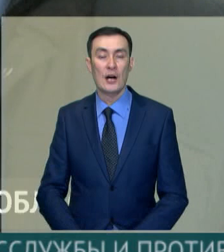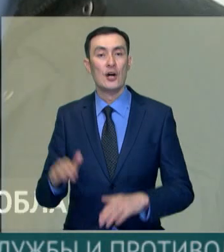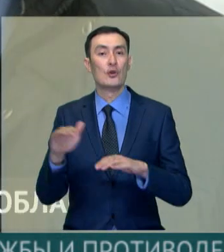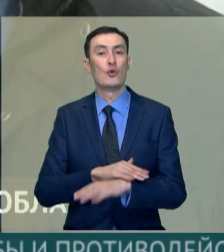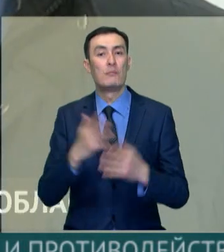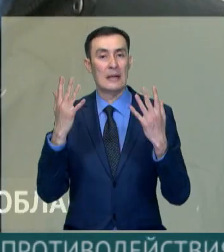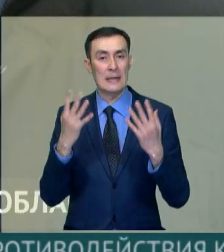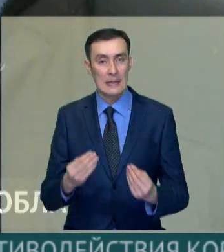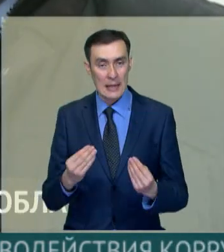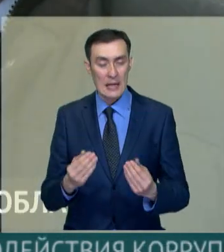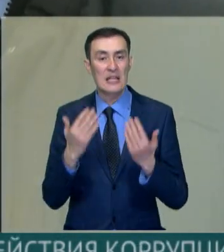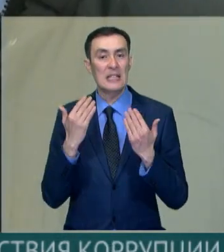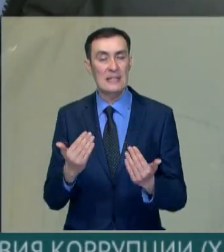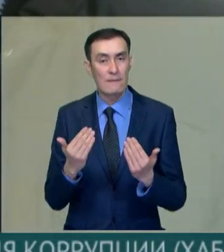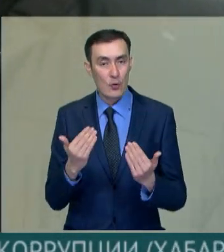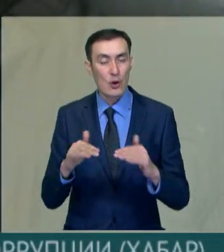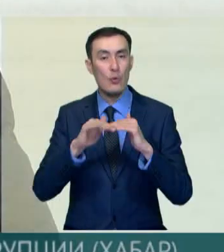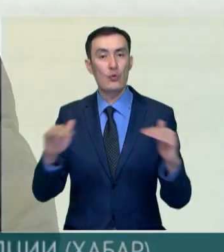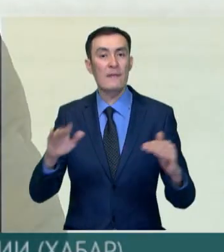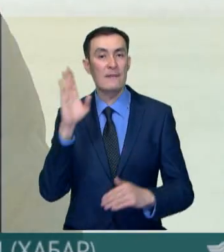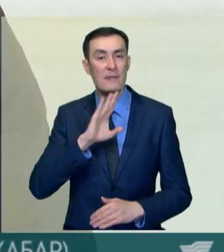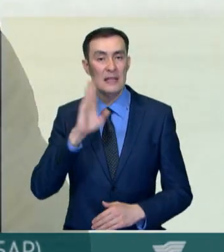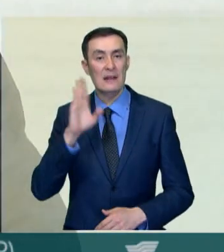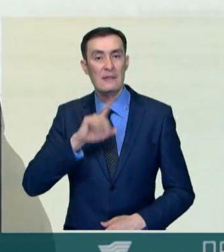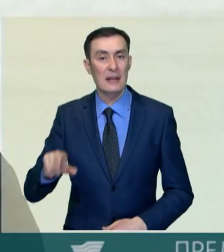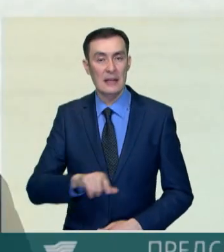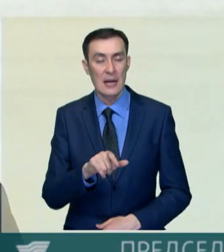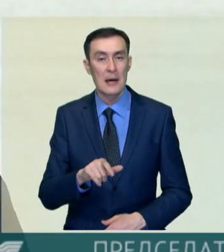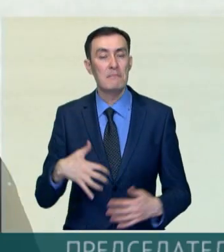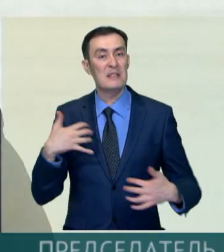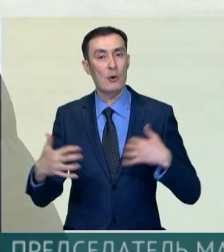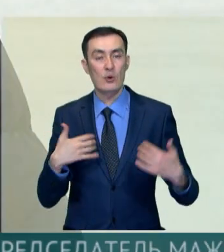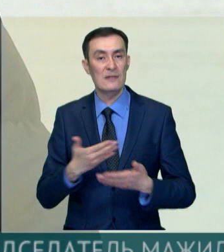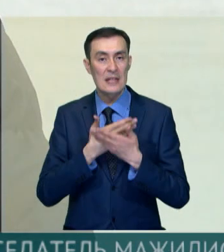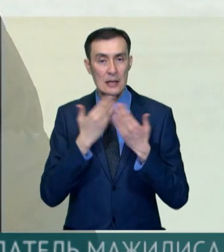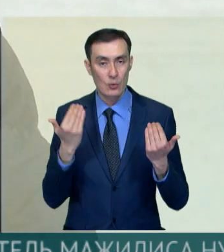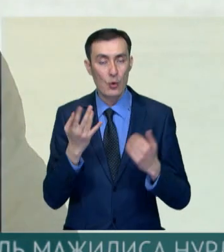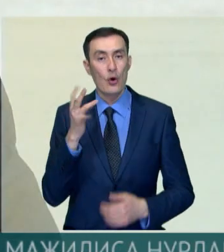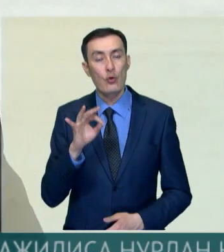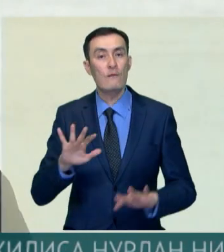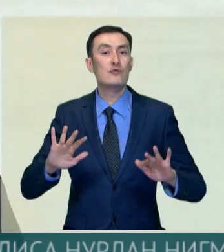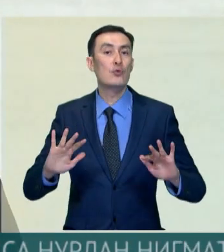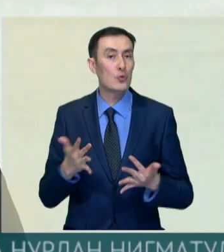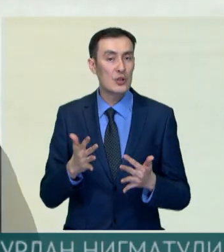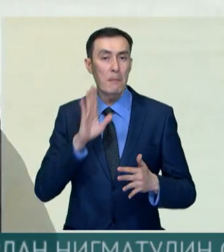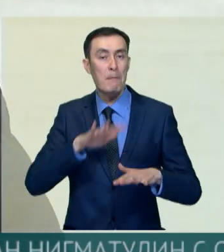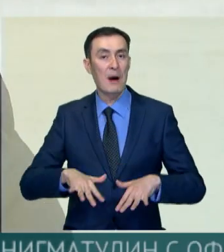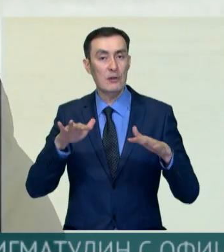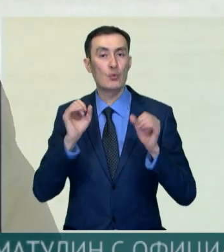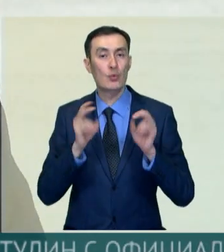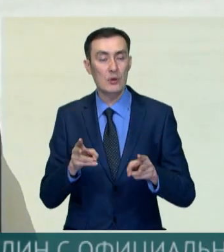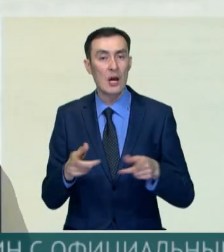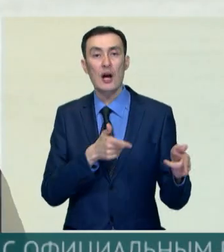Добрый день, Жанна. На сегодня уровень воды в Сырдарье тревоги не вызывает, но на случай паводковых угроз